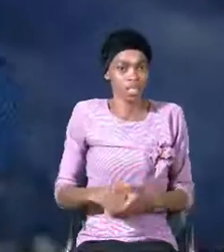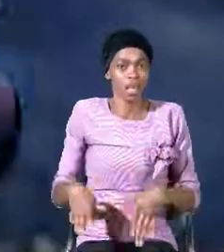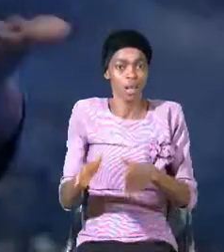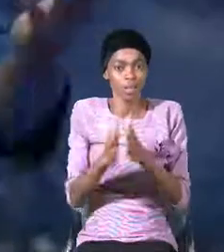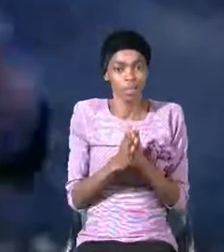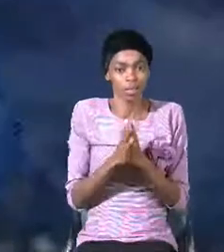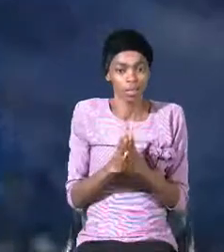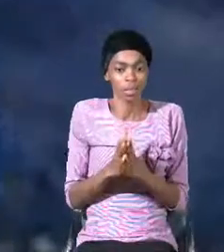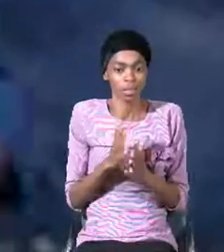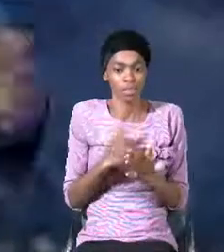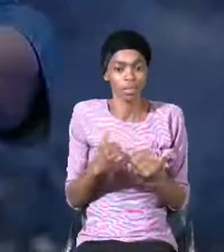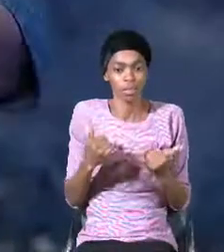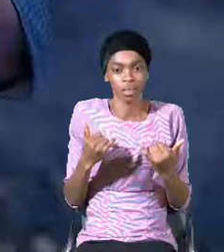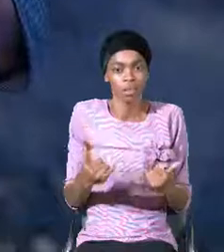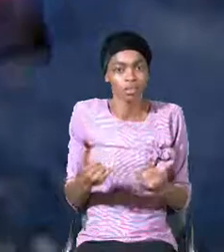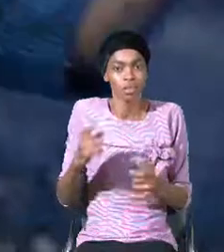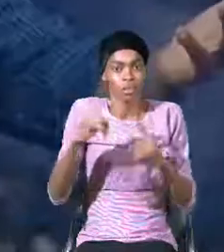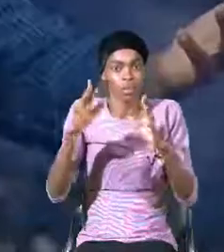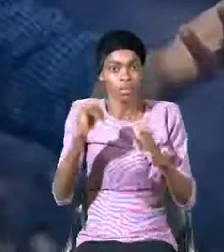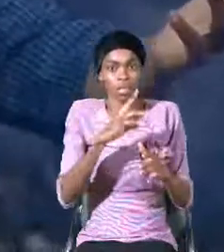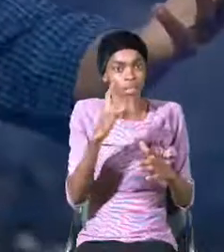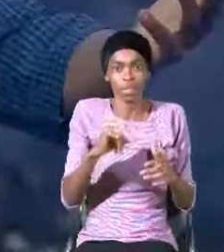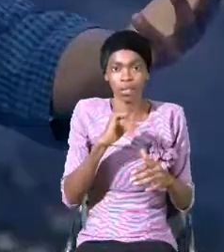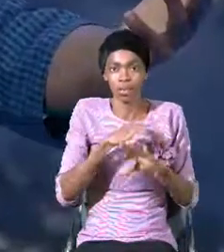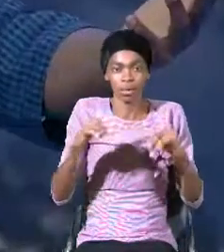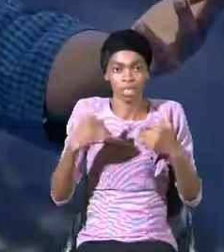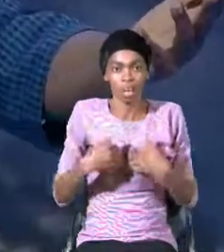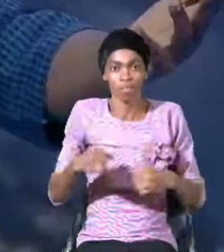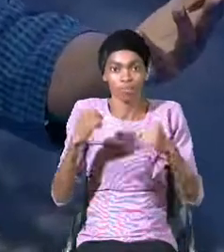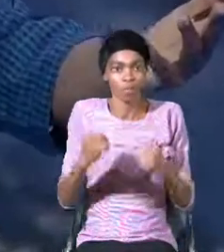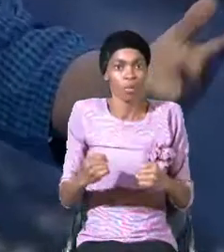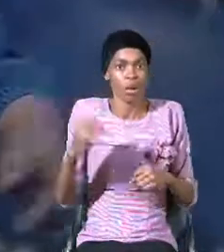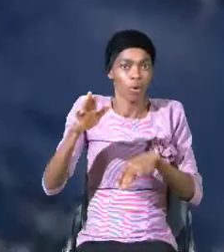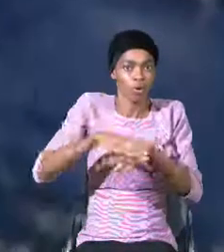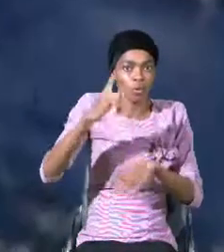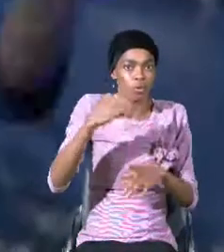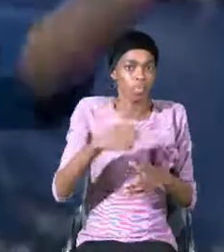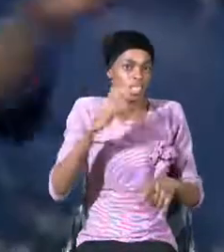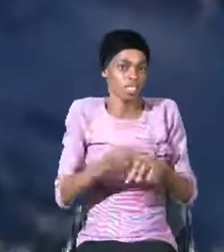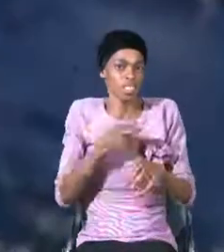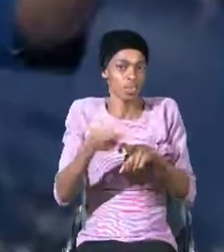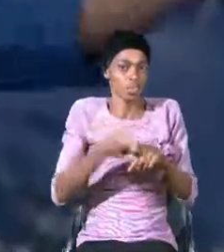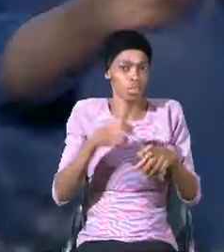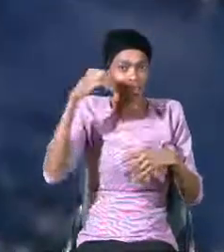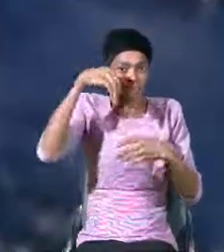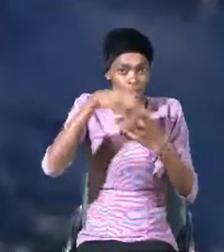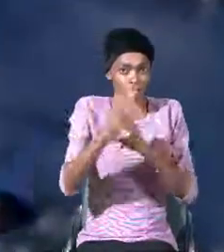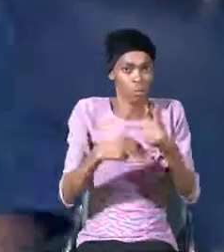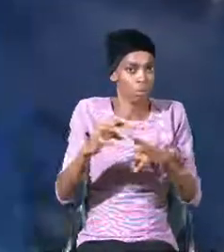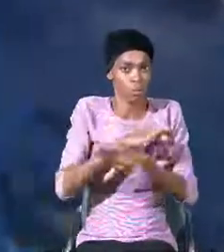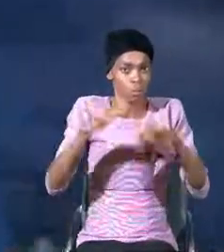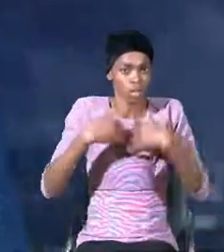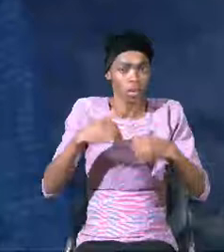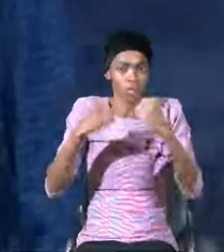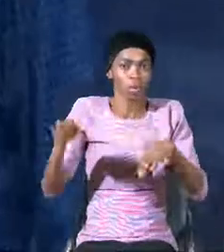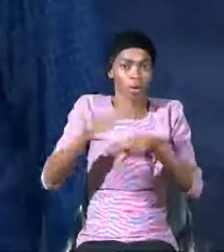mais ils n'ont pas de pouvoir sur toi. Les difficultés sont là, dans le monde, mais ils n'ont aucun effet